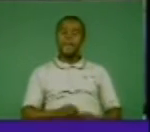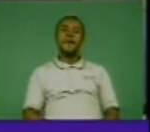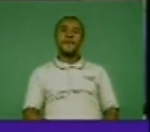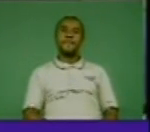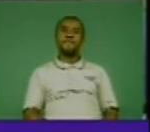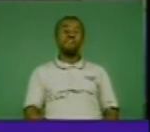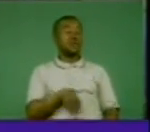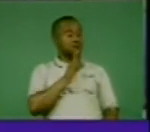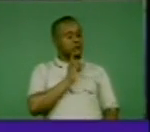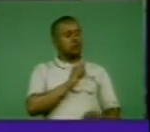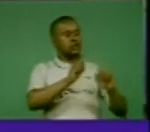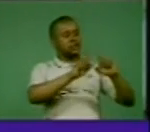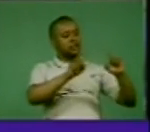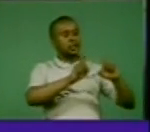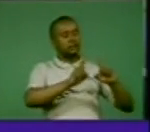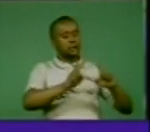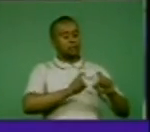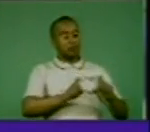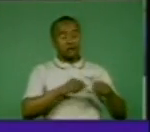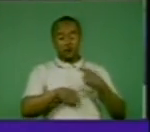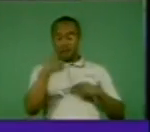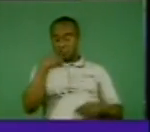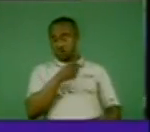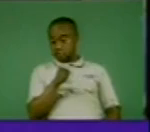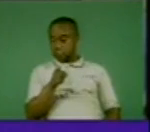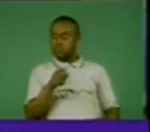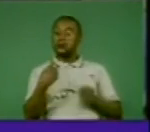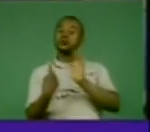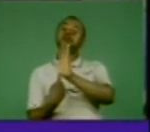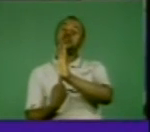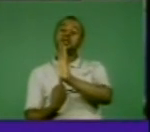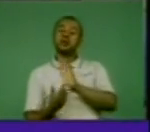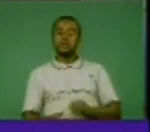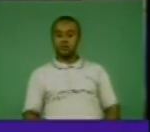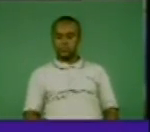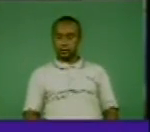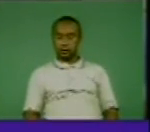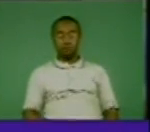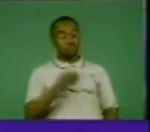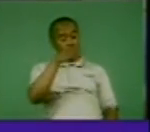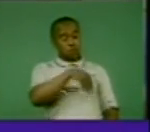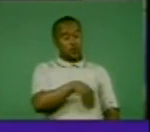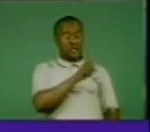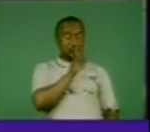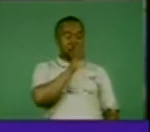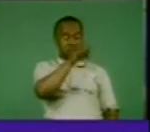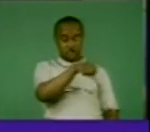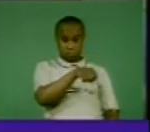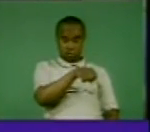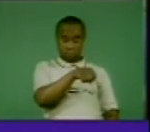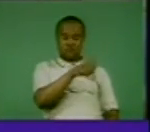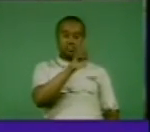kwenye kila ibara katika sura hii zilikuwa ni kura 6. Kura za siri za ndio zilikuwa ni kura